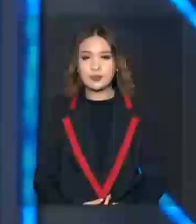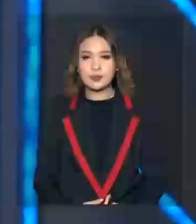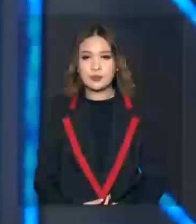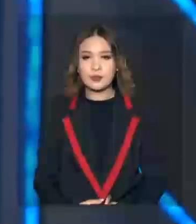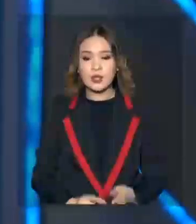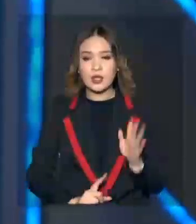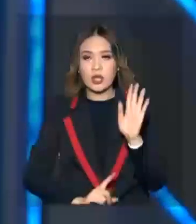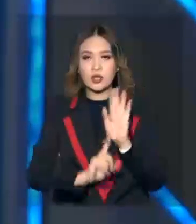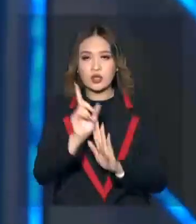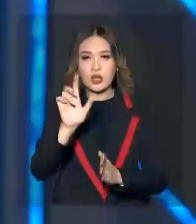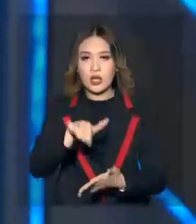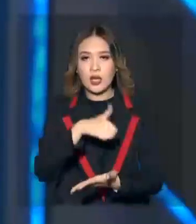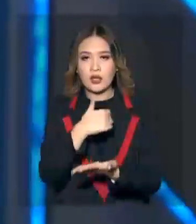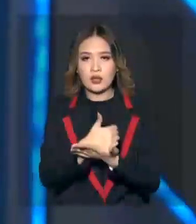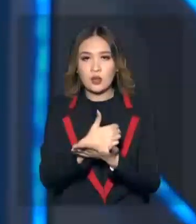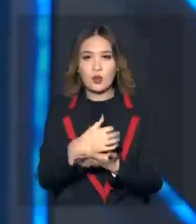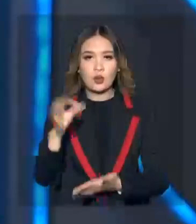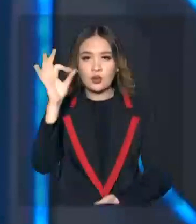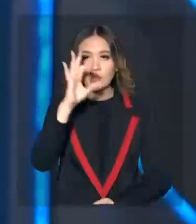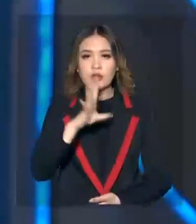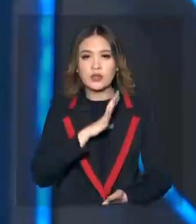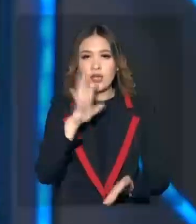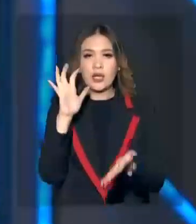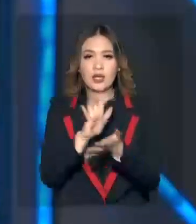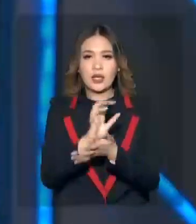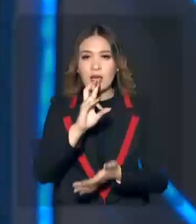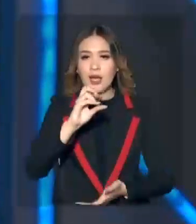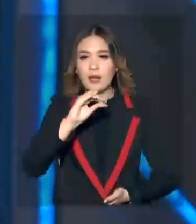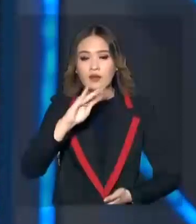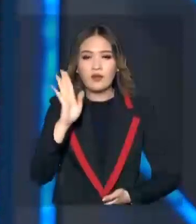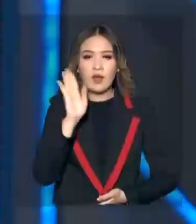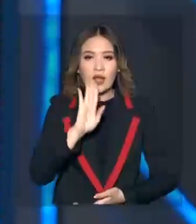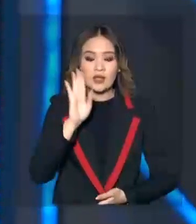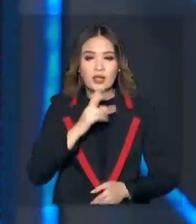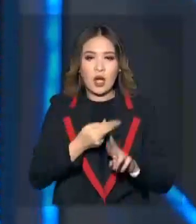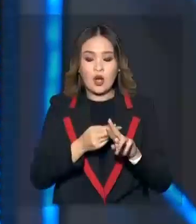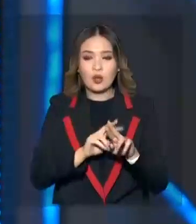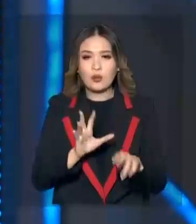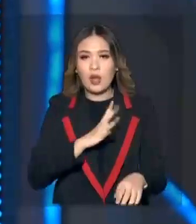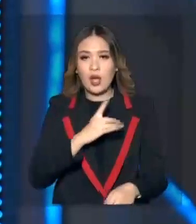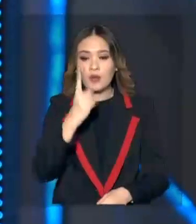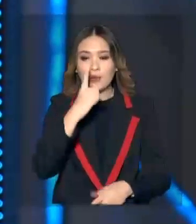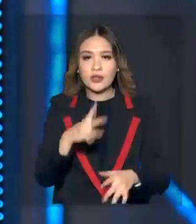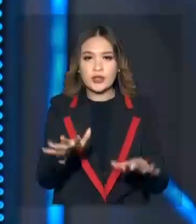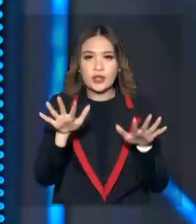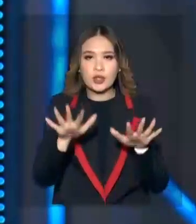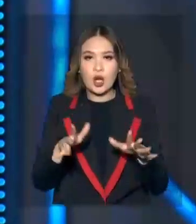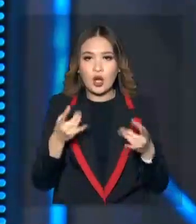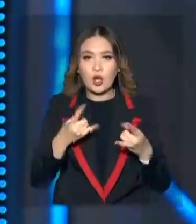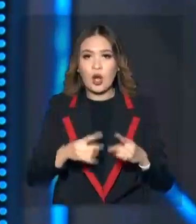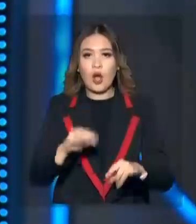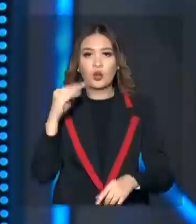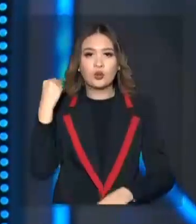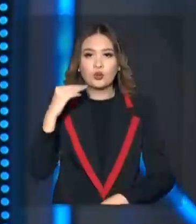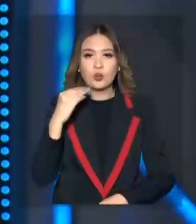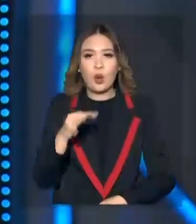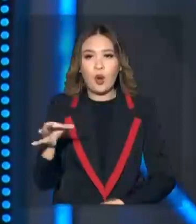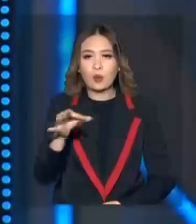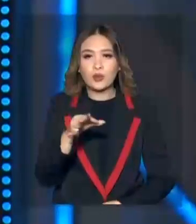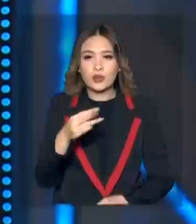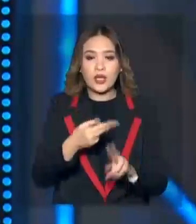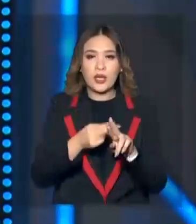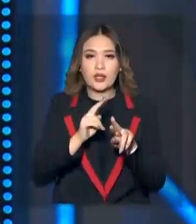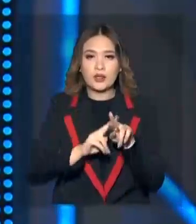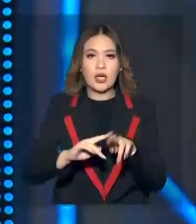И начнем с главного. Утечка загрязненной нефтью воды произошла на одном из месторождений в Актюбинской области.